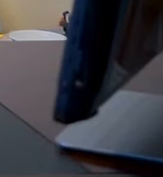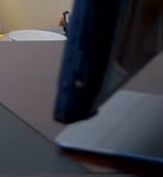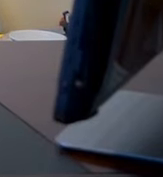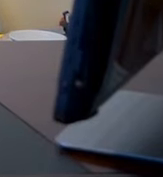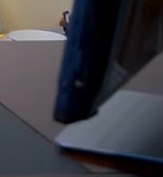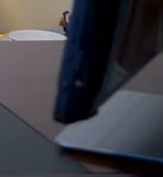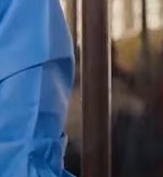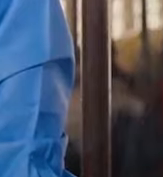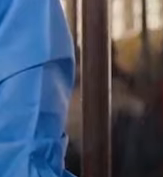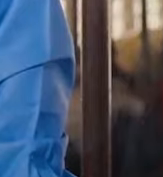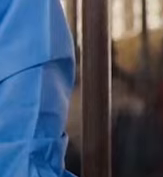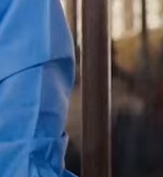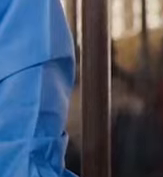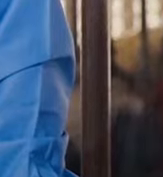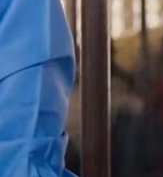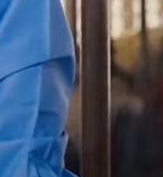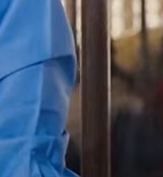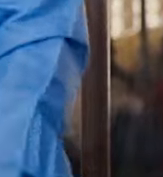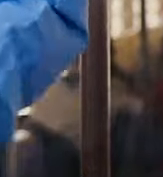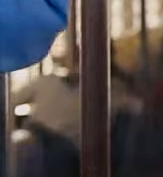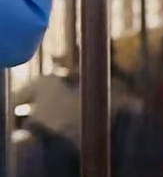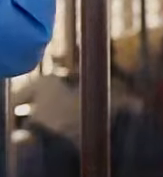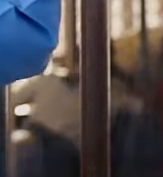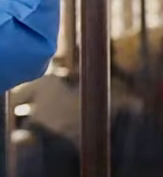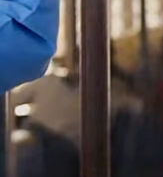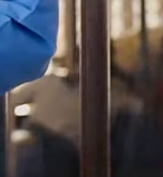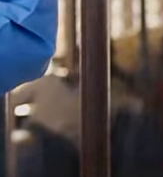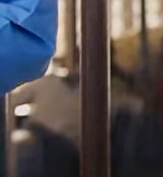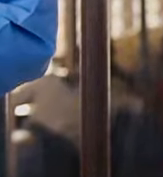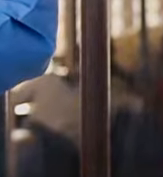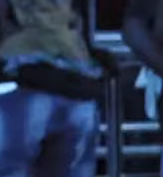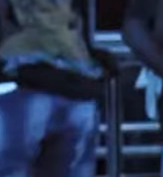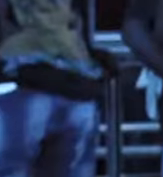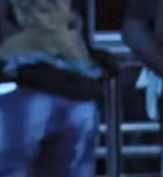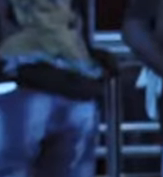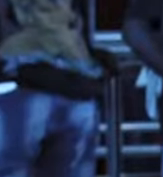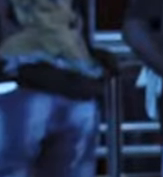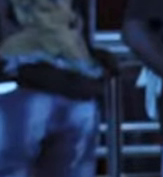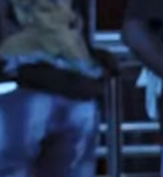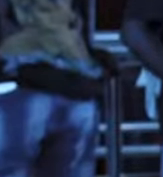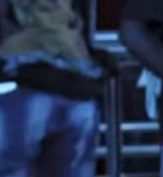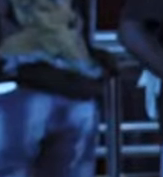Ramadhan Karim. Ramadhan Karim. Ramadhan